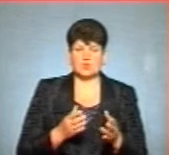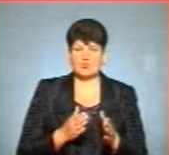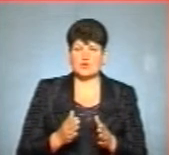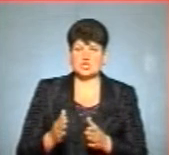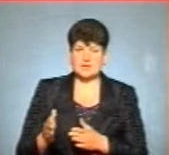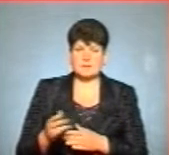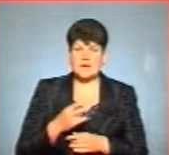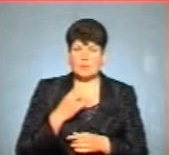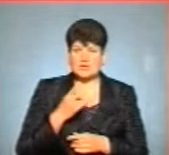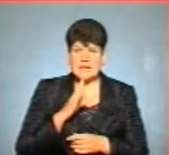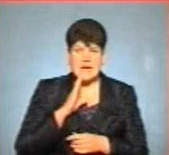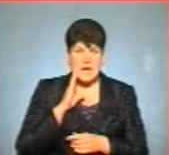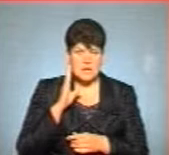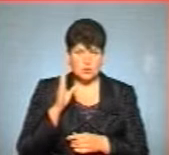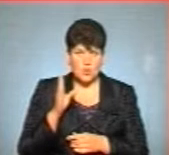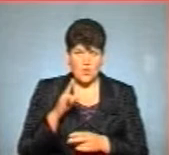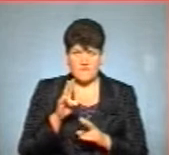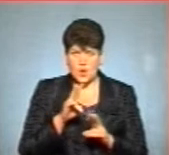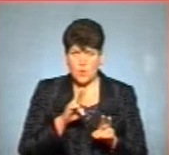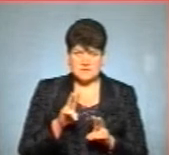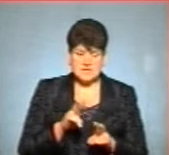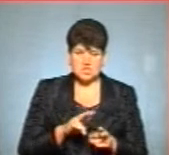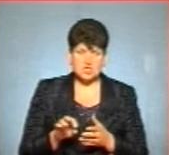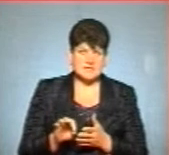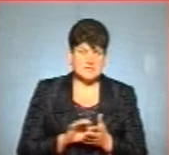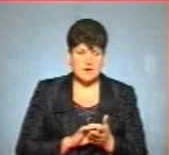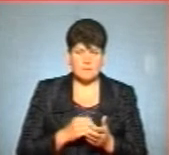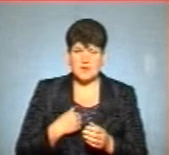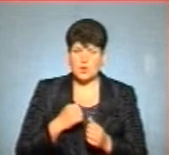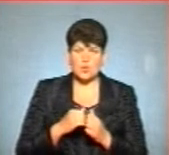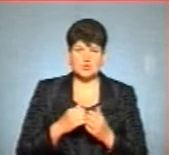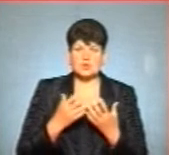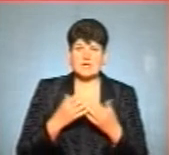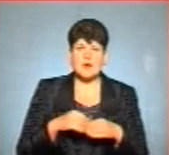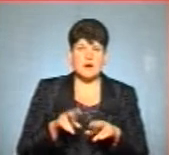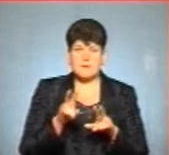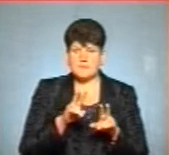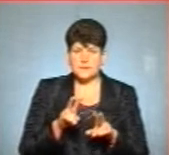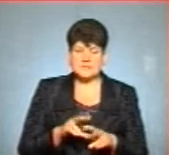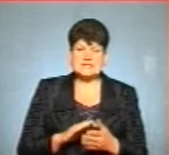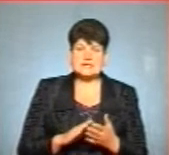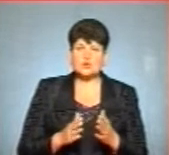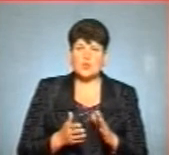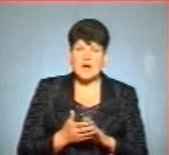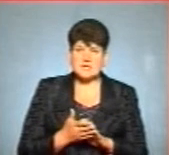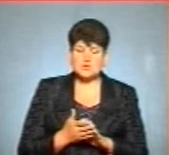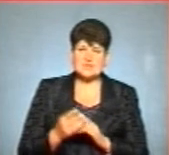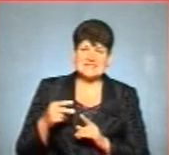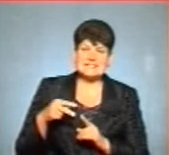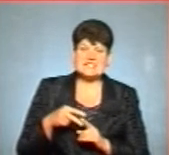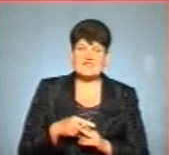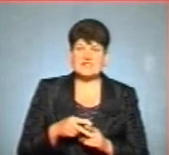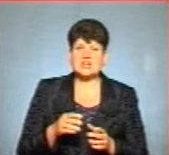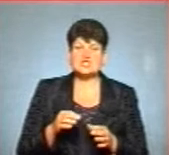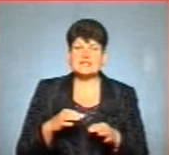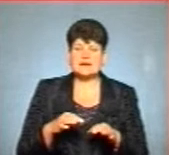Як показали ринкові обстеження зразу, тому що ми кожного дня моніторимо ситуацію з завантаженням транспорту, для того,